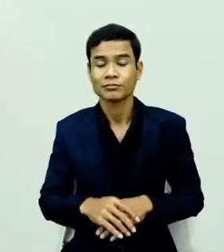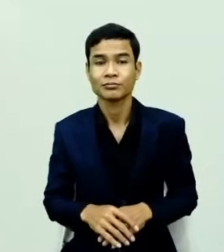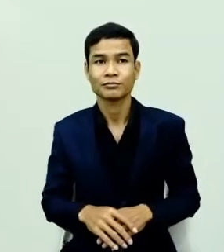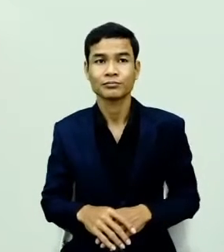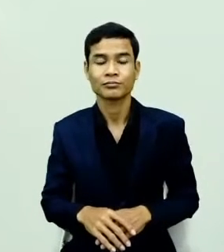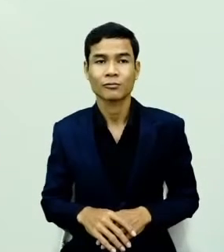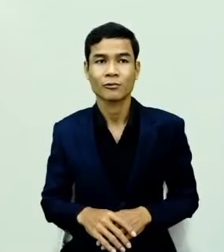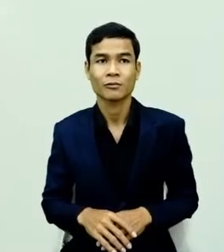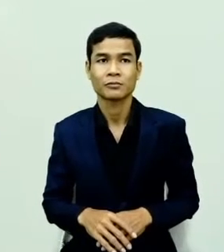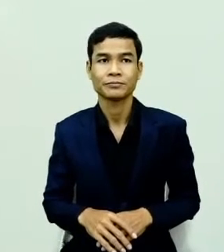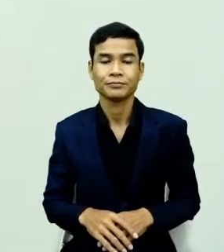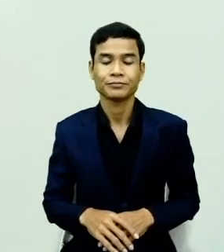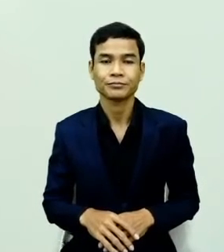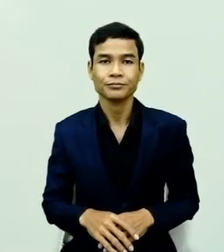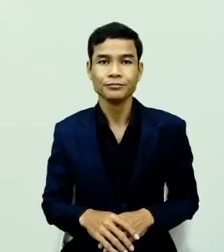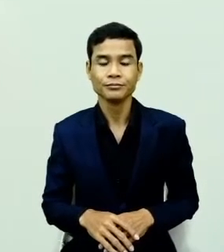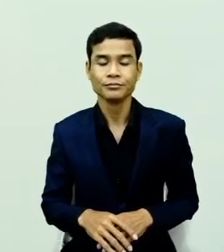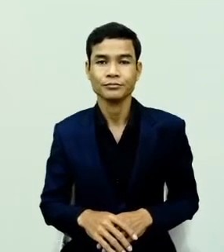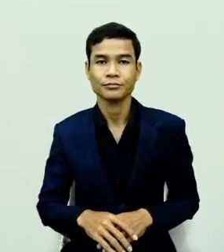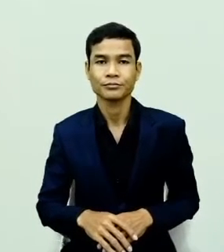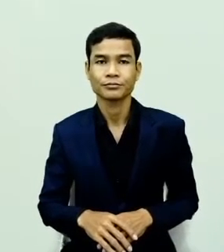ន